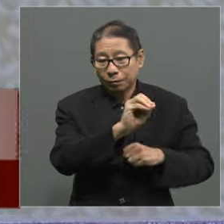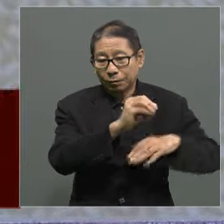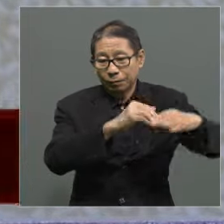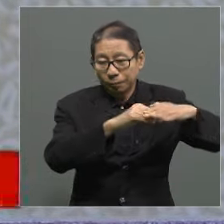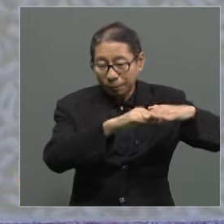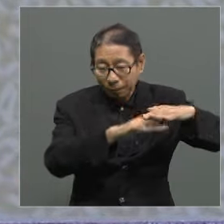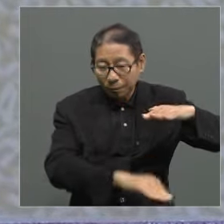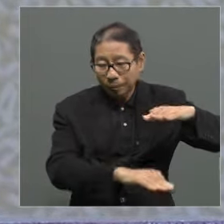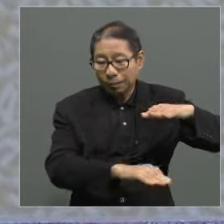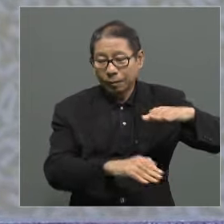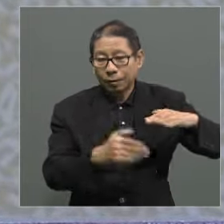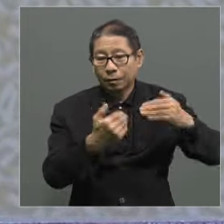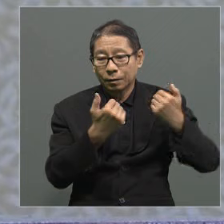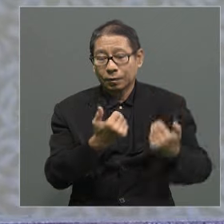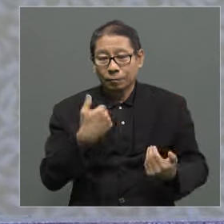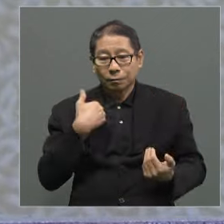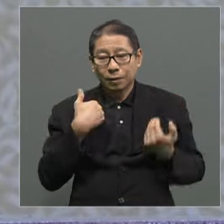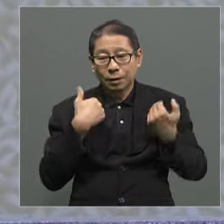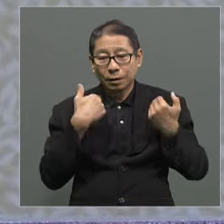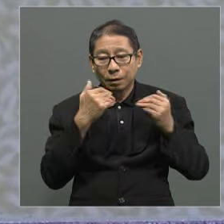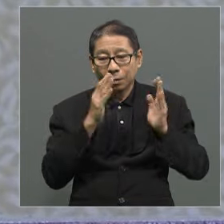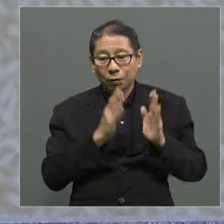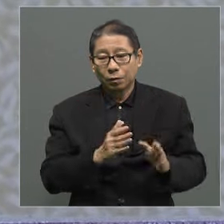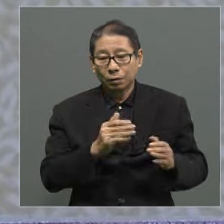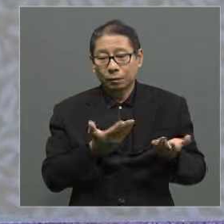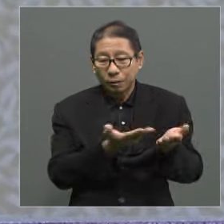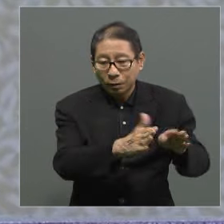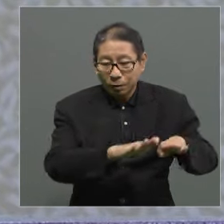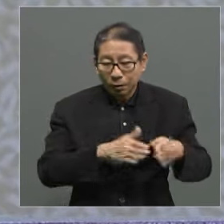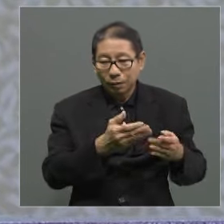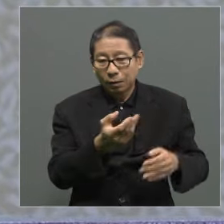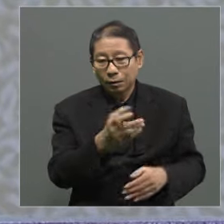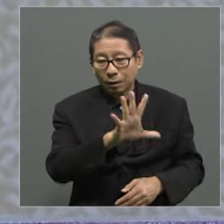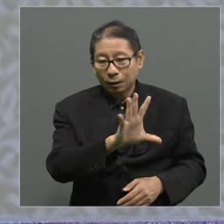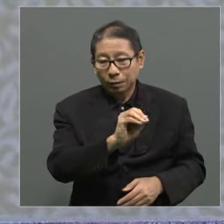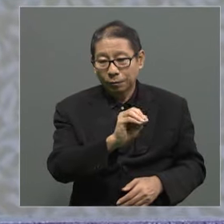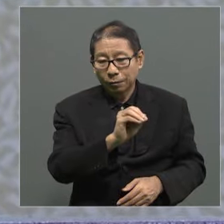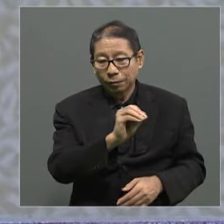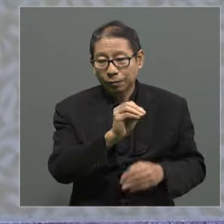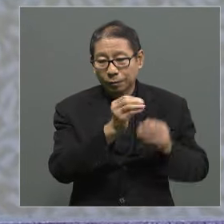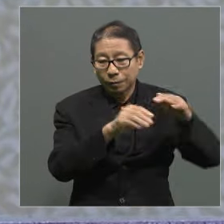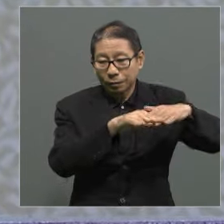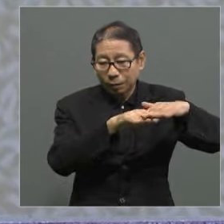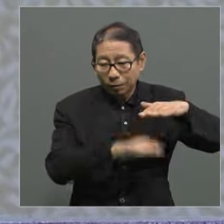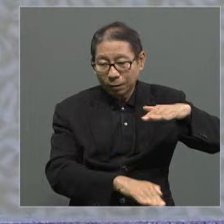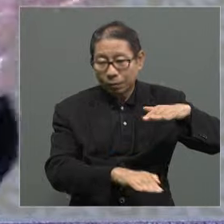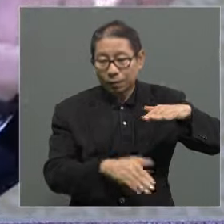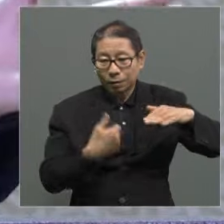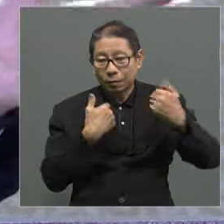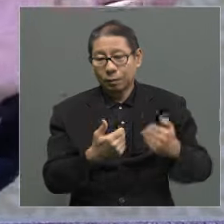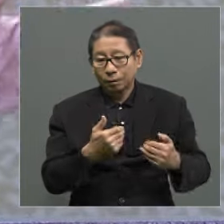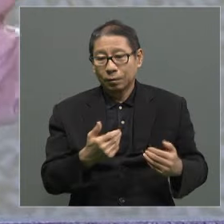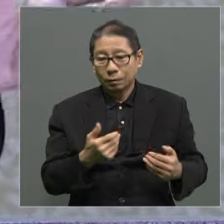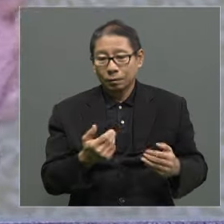ม้าหรือมีคนงานน้อยกว่า 50คนซึ่งไม่เข้า